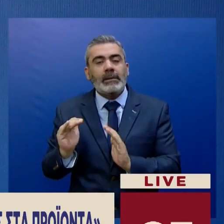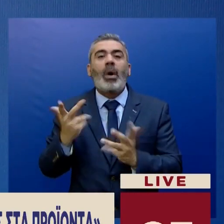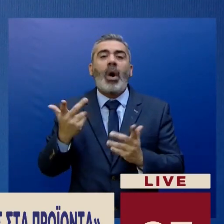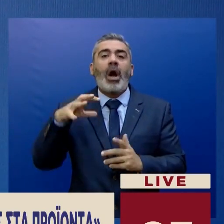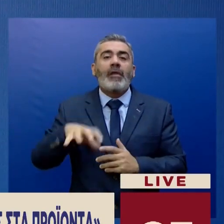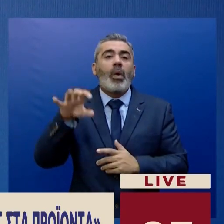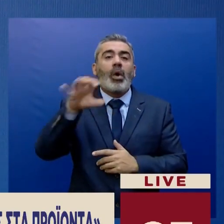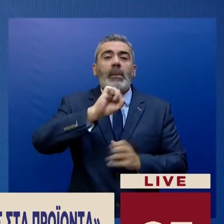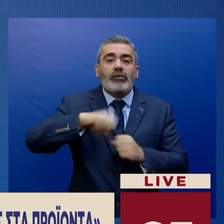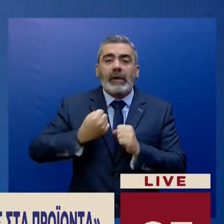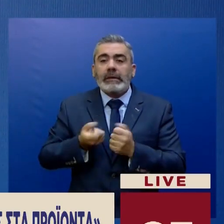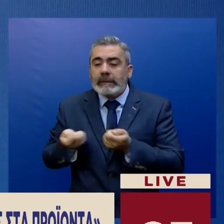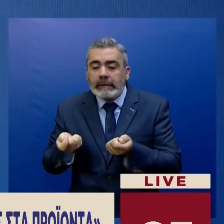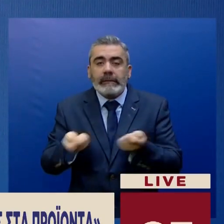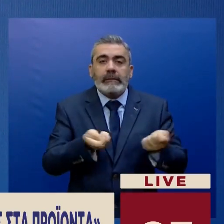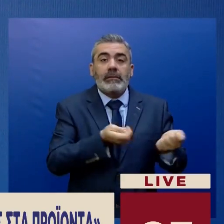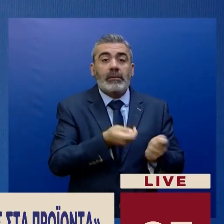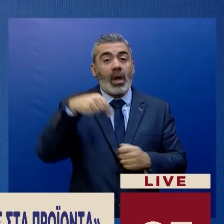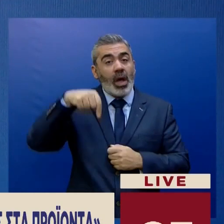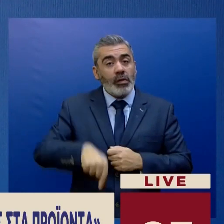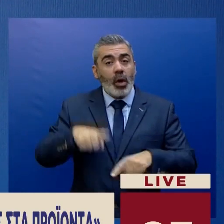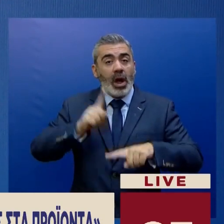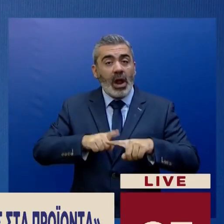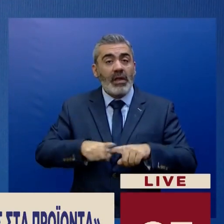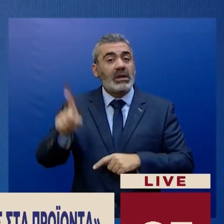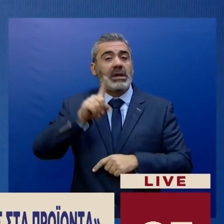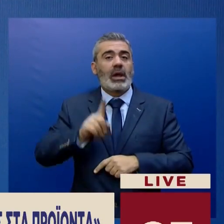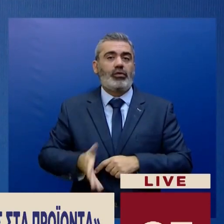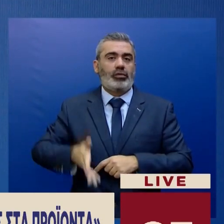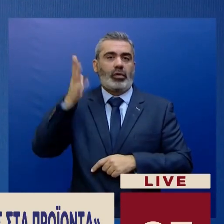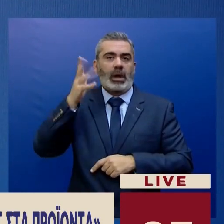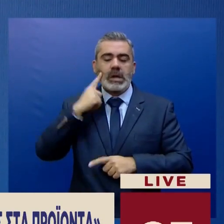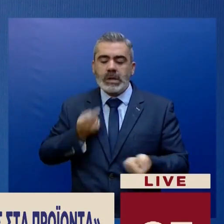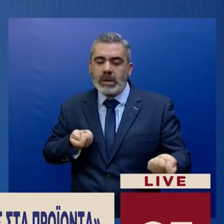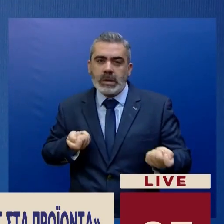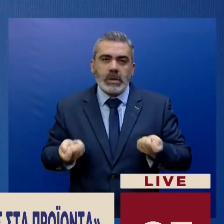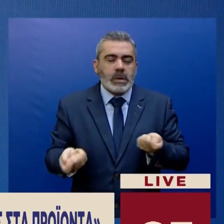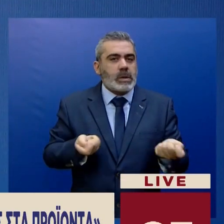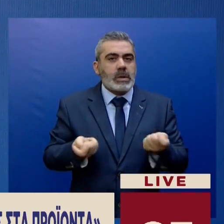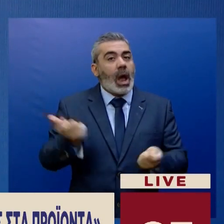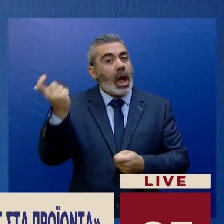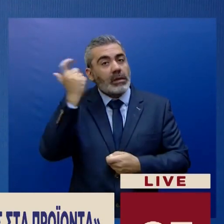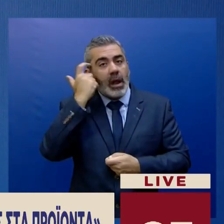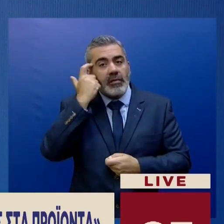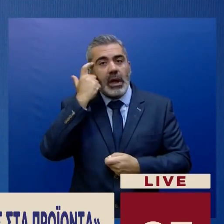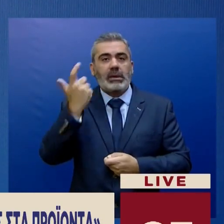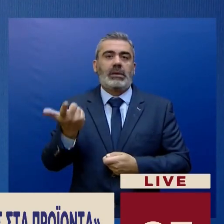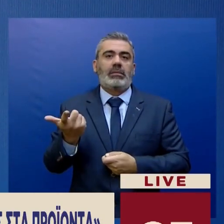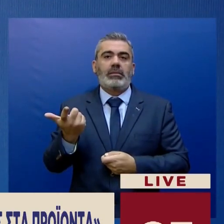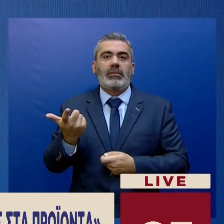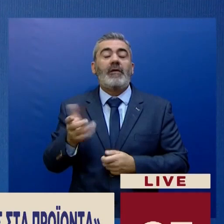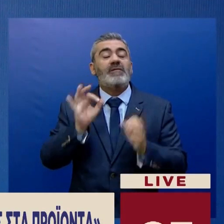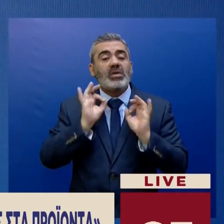τις συνέπειες για τους πολίτες. Η κυβέρνηση του κυρία Κομιτσοτάκη έχει αυτό το μετρήσιμο αποτέλεσμα, συναισθανόμενοι πλήρως τις δυσκολίες που αντιμετωπίζουν οι πολίτες.